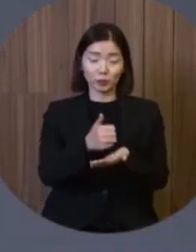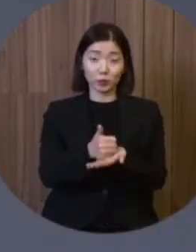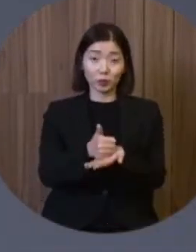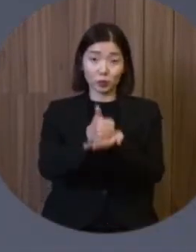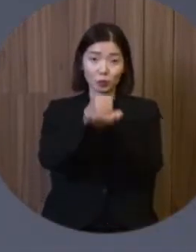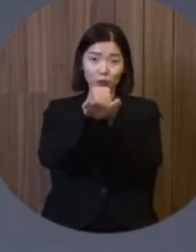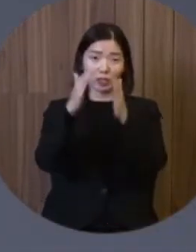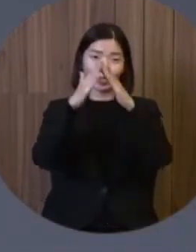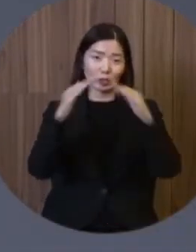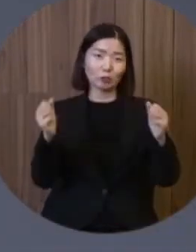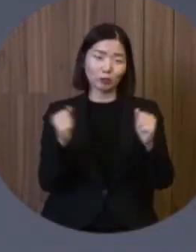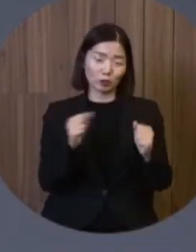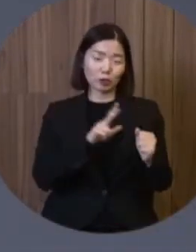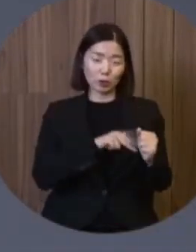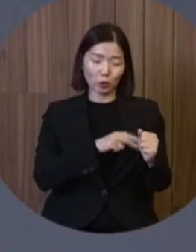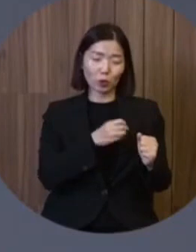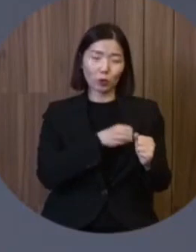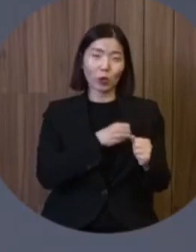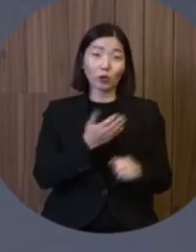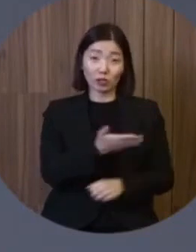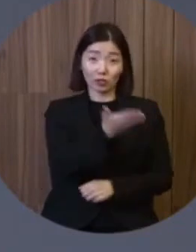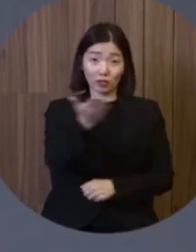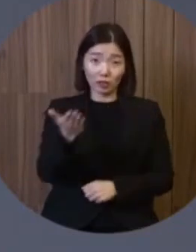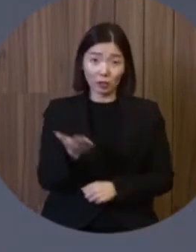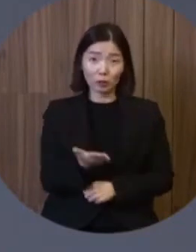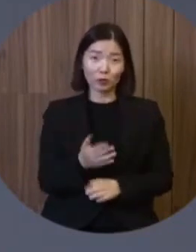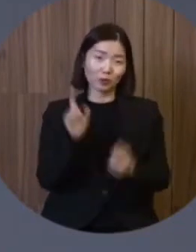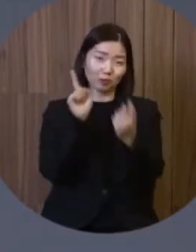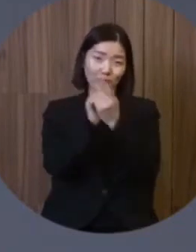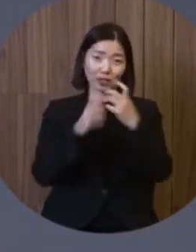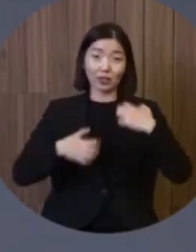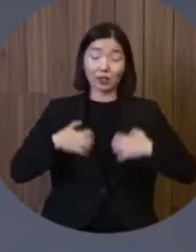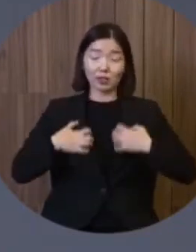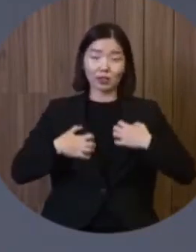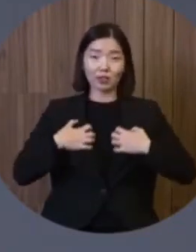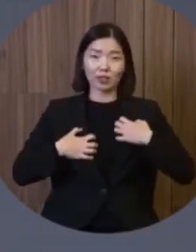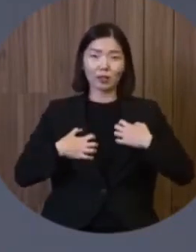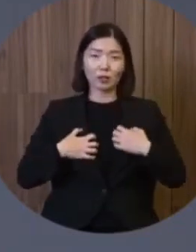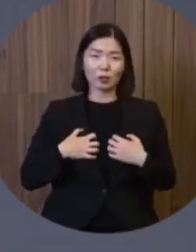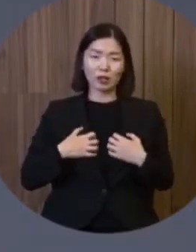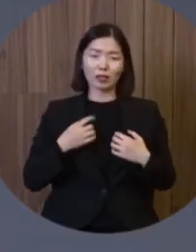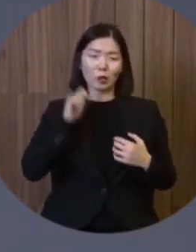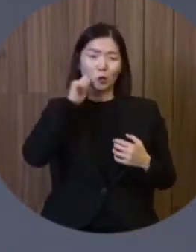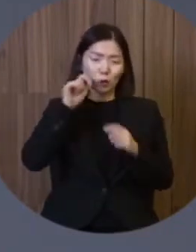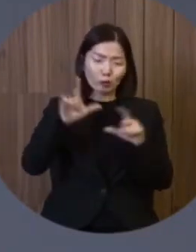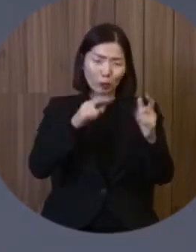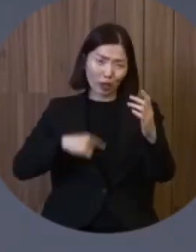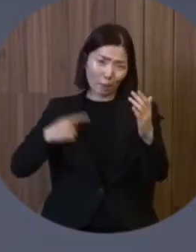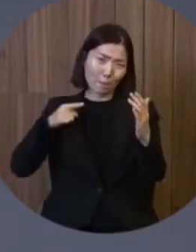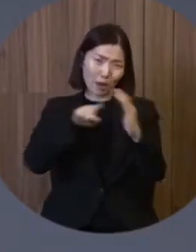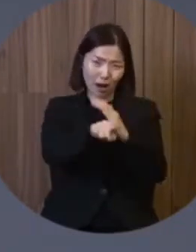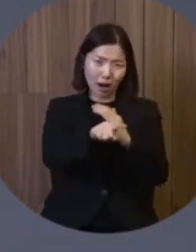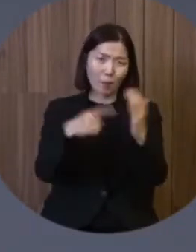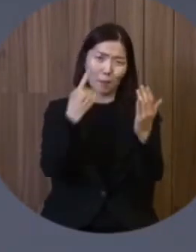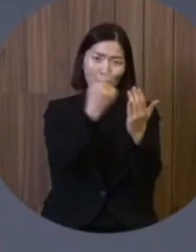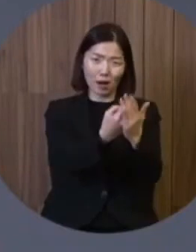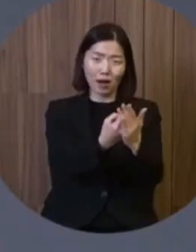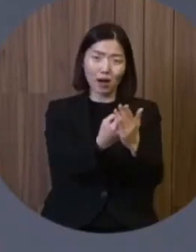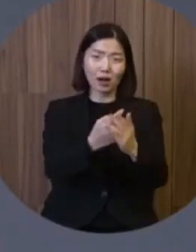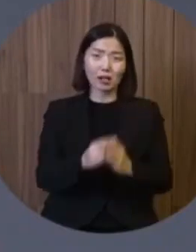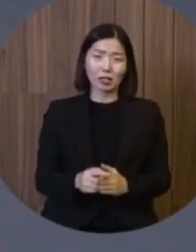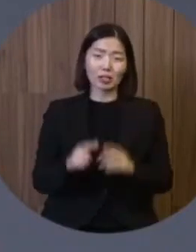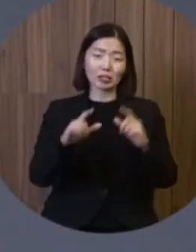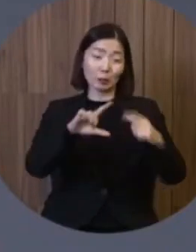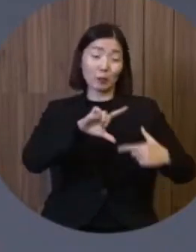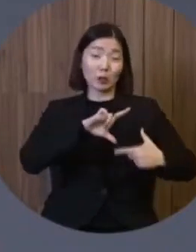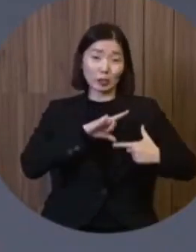존경하는 전라북도 대의원 당원 동지 여러분 반갑습니다. 민생으로 정면 돌파 명예